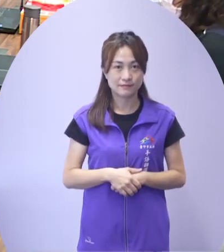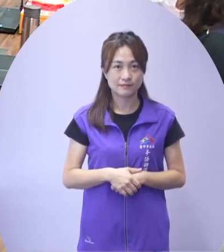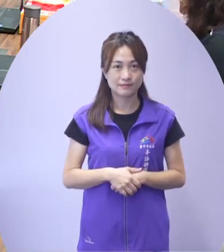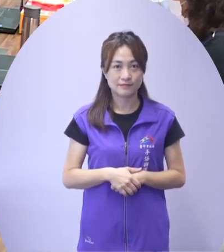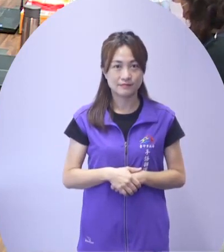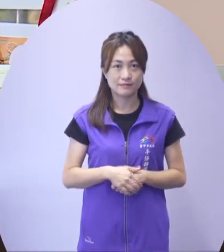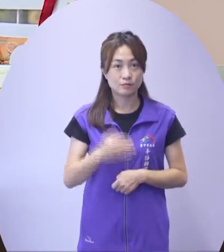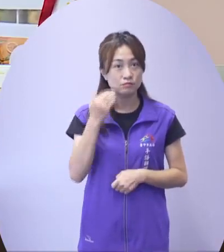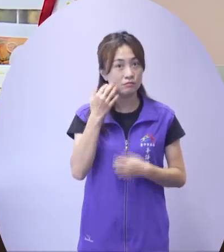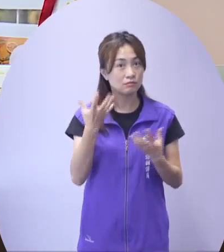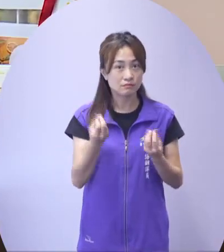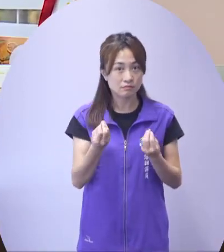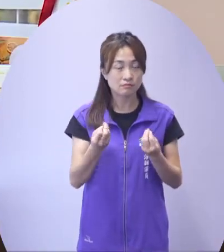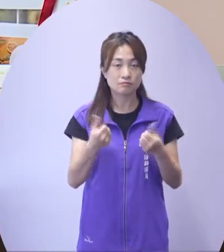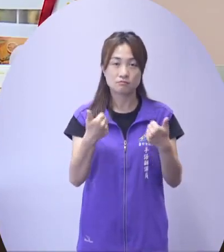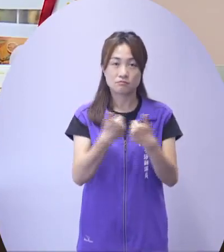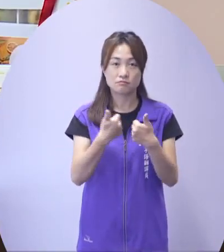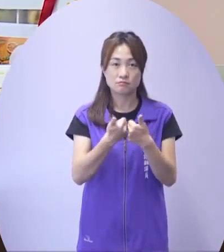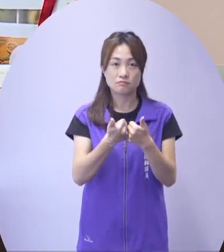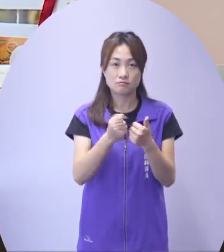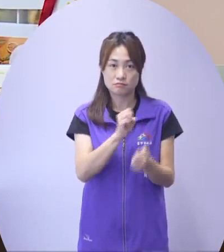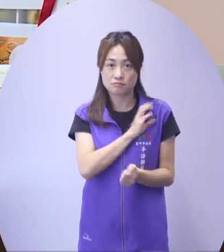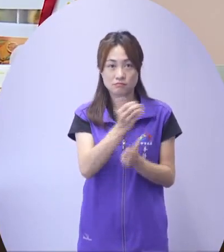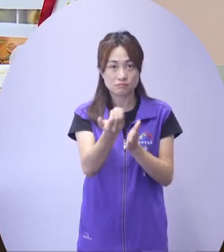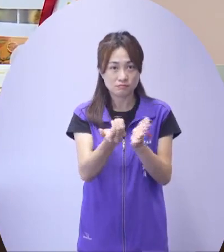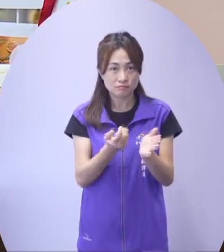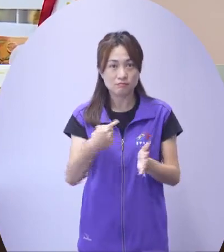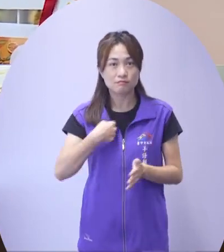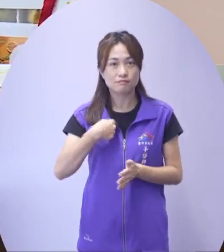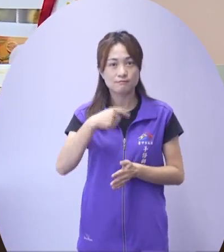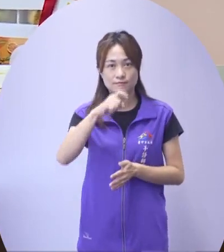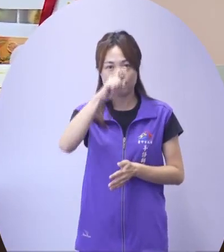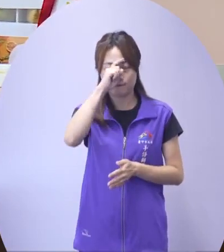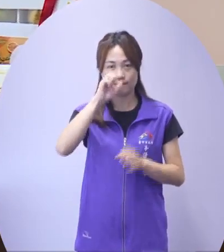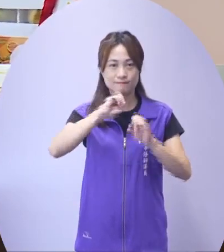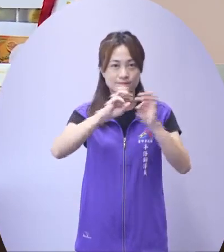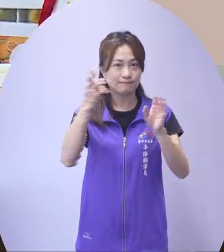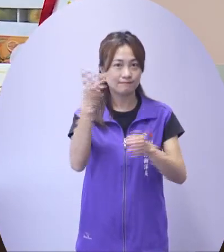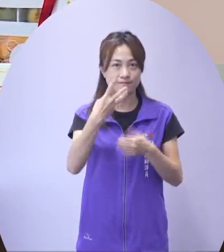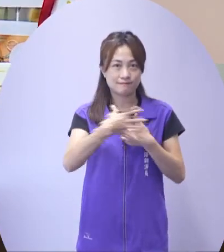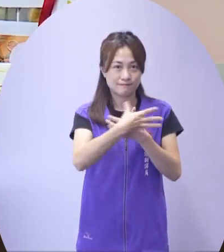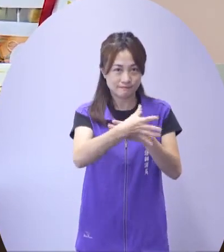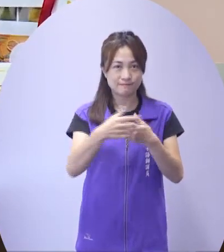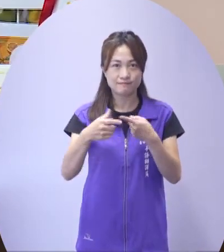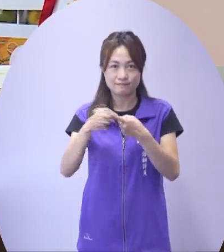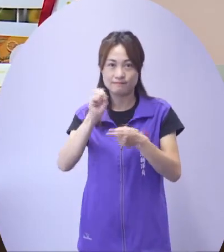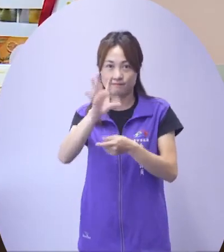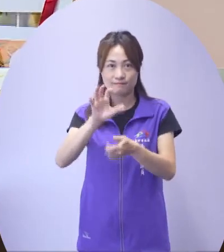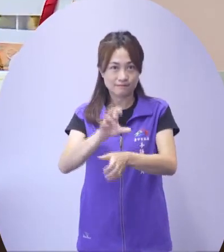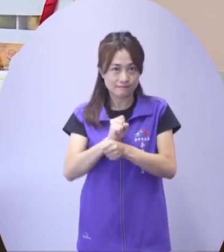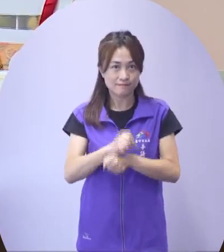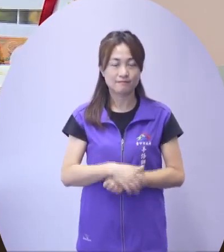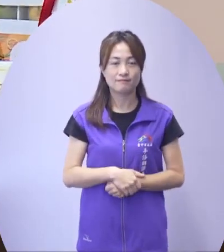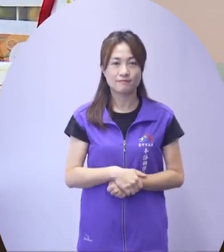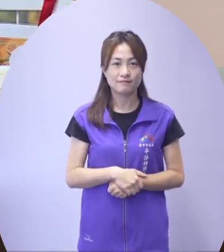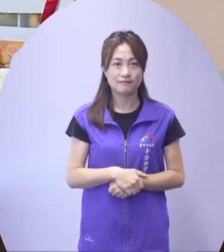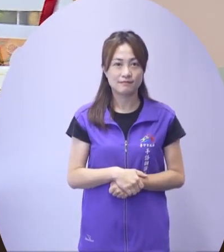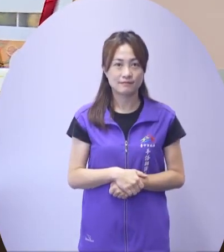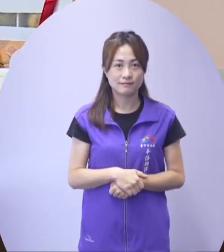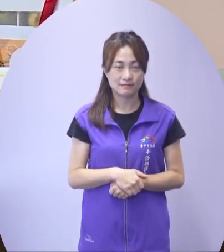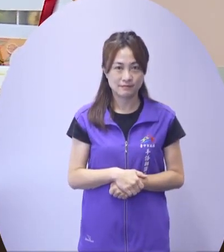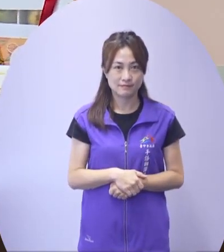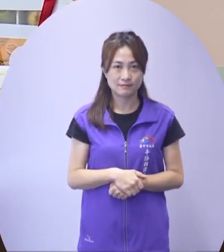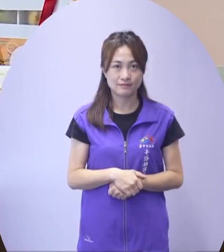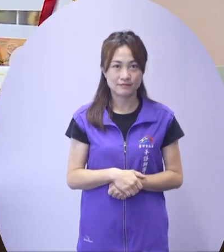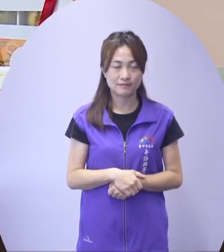如果没有话哈，在会议结束之前哈，我有三个表扬哈，以及一个提醒哈。第一个呢，这